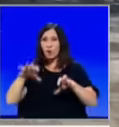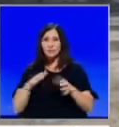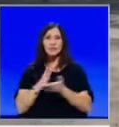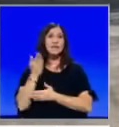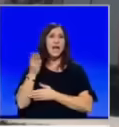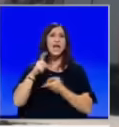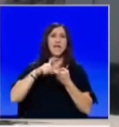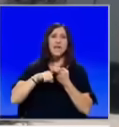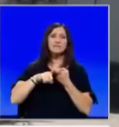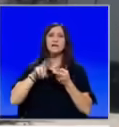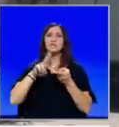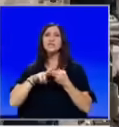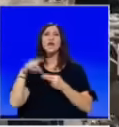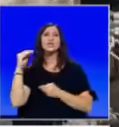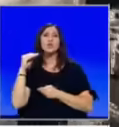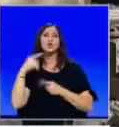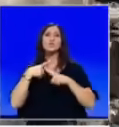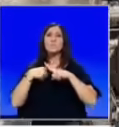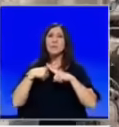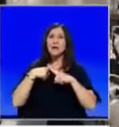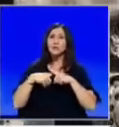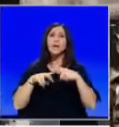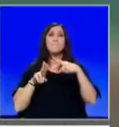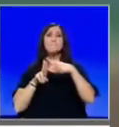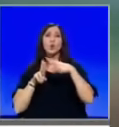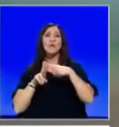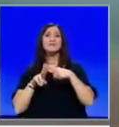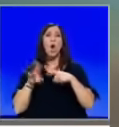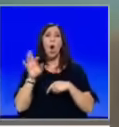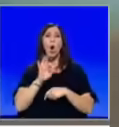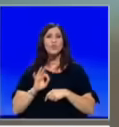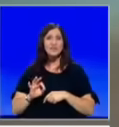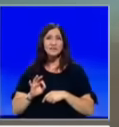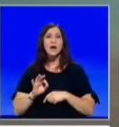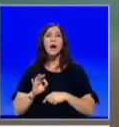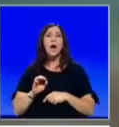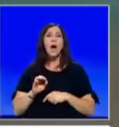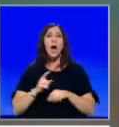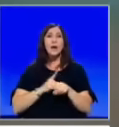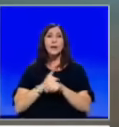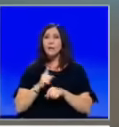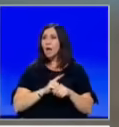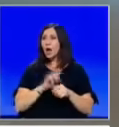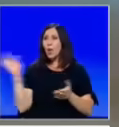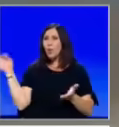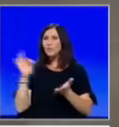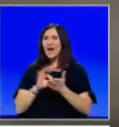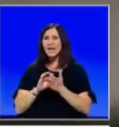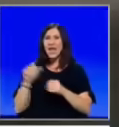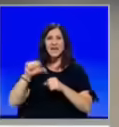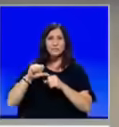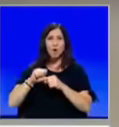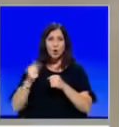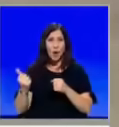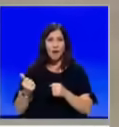Киевска, Виницка, Житомирска, Хмелницка, Полтавска и Одеска. Ракета удари резервуар в Вишгород, близо до Киев. Ще ти понеси